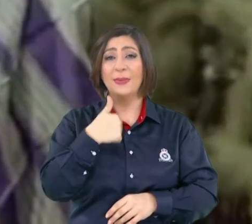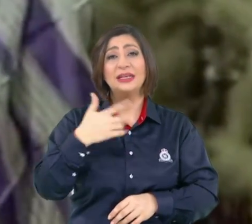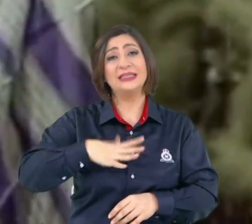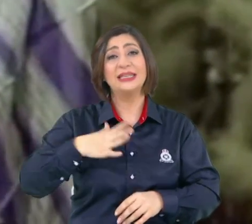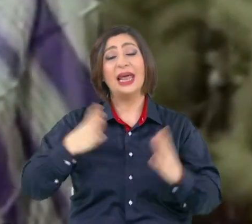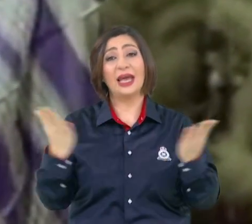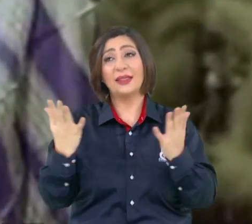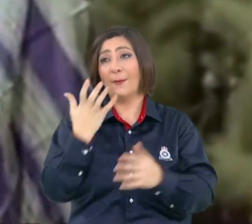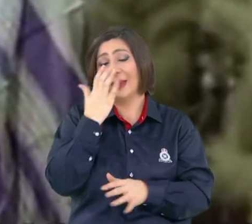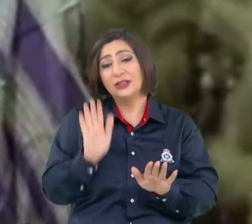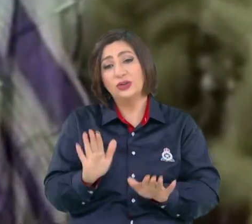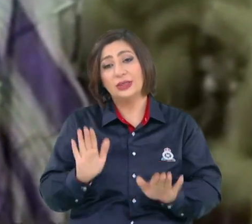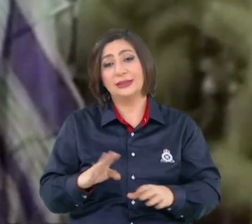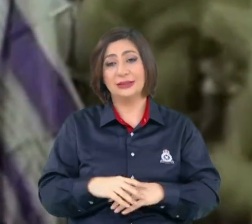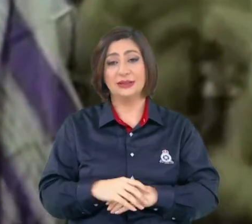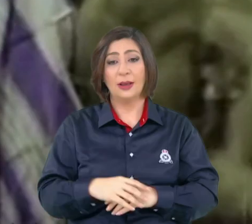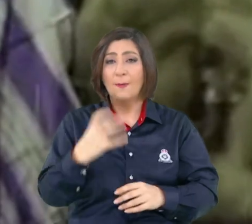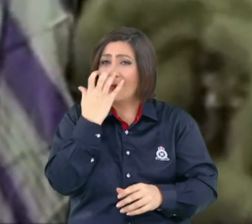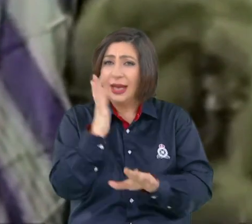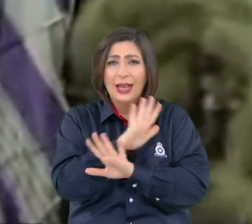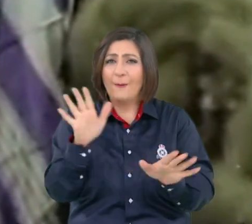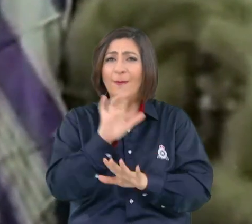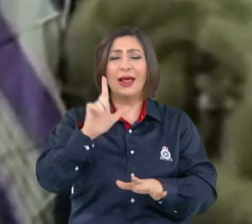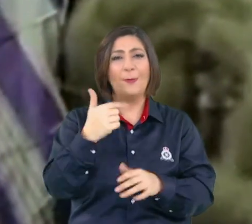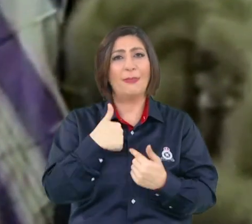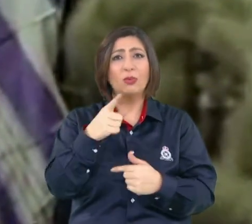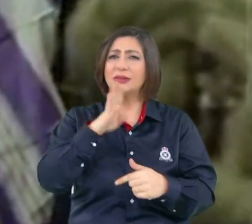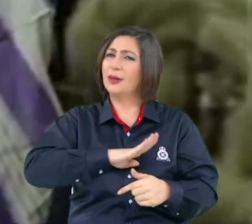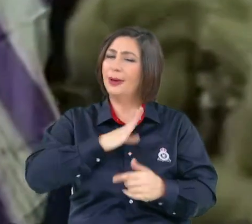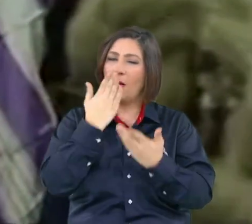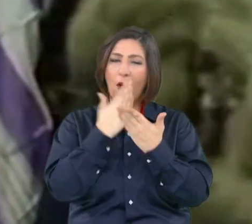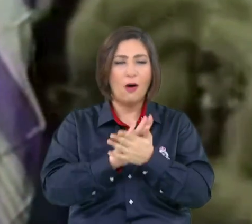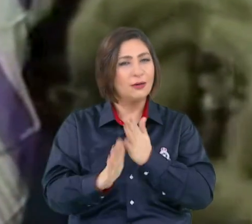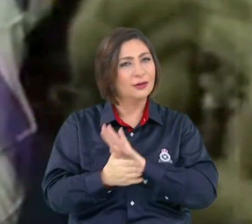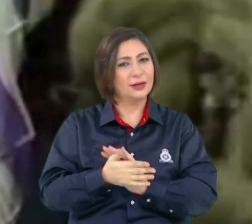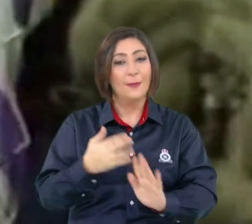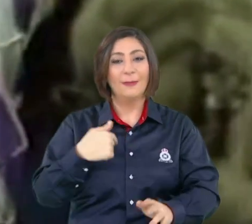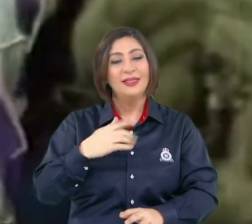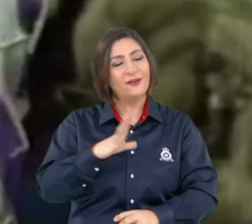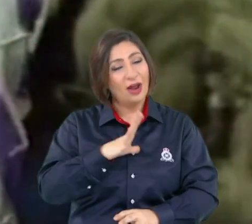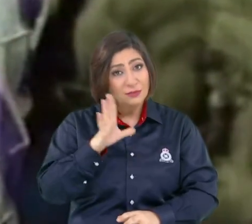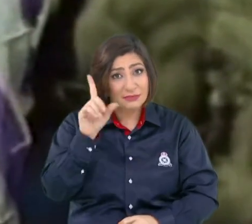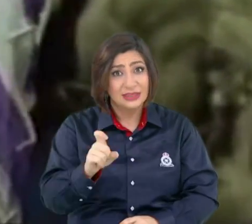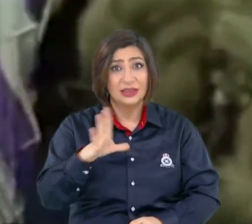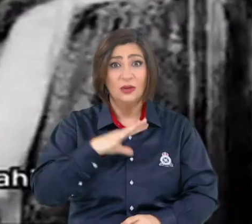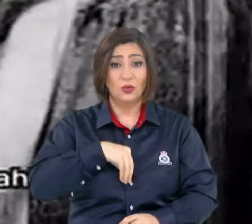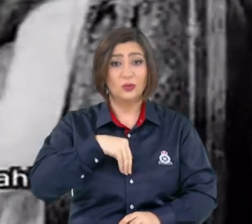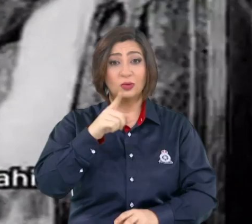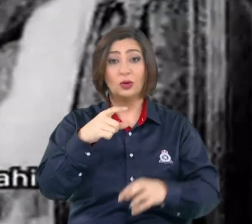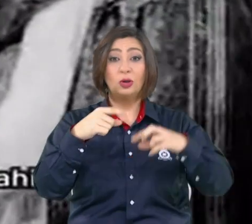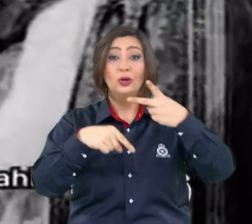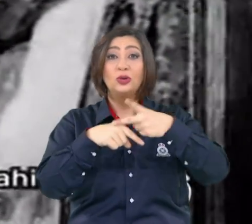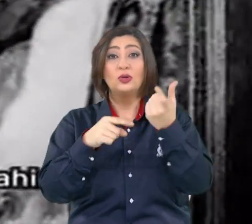isteyene kadar bekleyeceğiz çaresiz. Bekleyemem Leyla'm, bende o sabır yok. Bende var mı sanıyorsun?